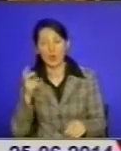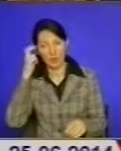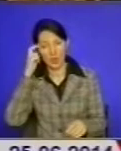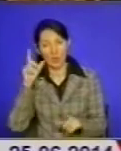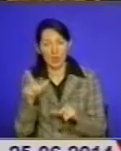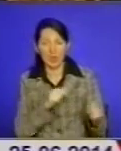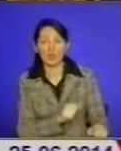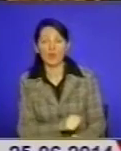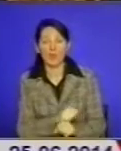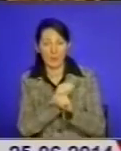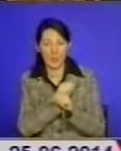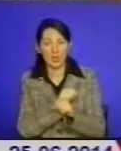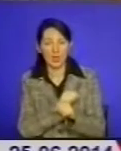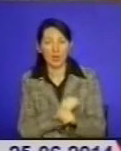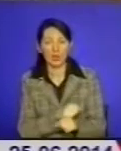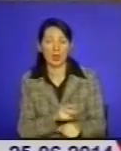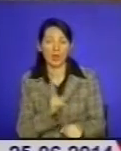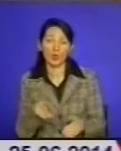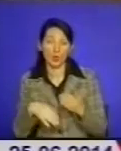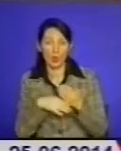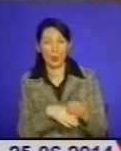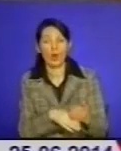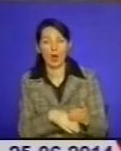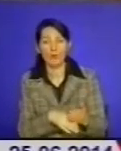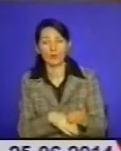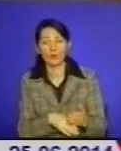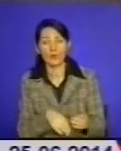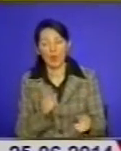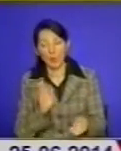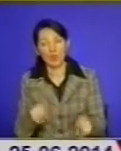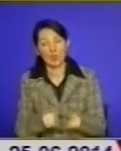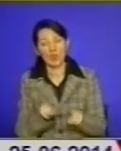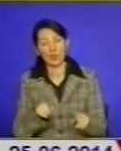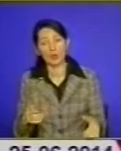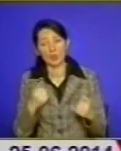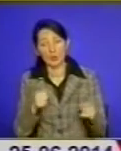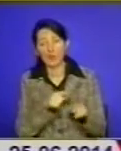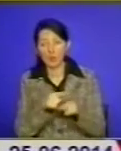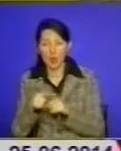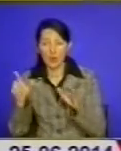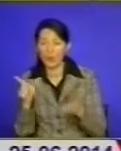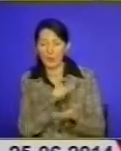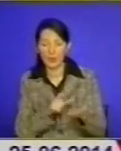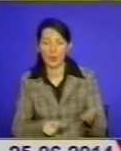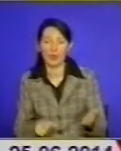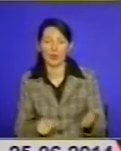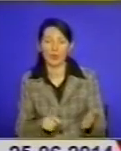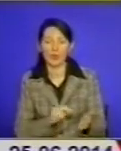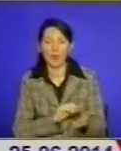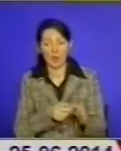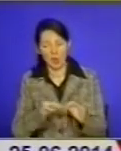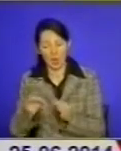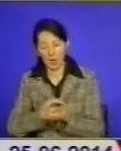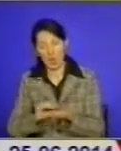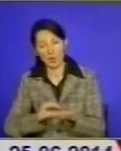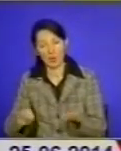хто підтримував духовно – словом, піснею, поетичним рядком. Революція породила справжній вибух творів мистецтва, в